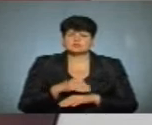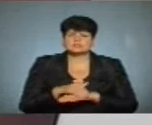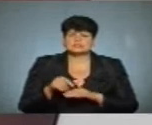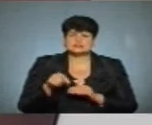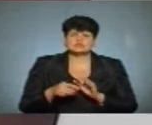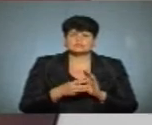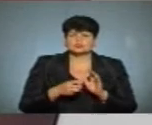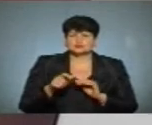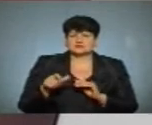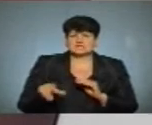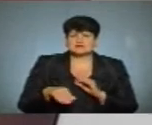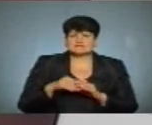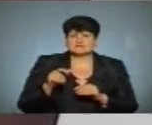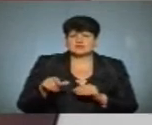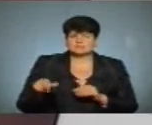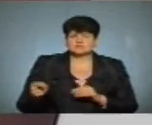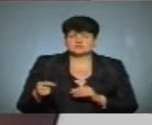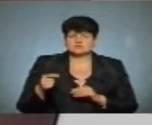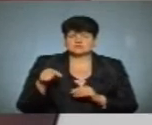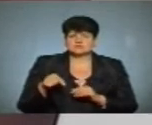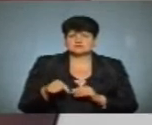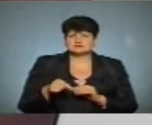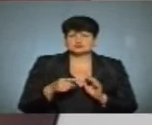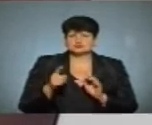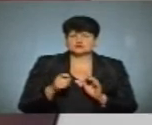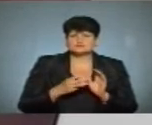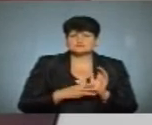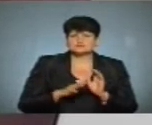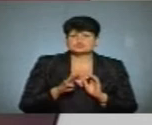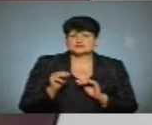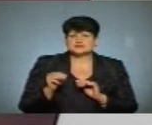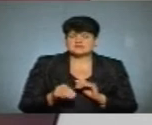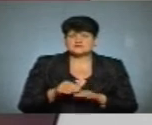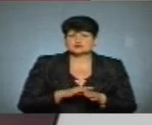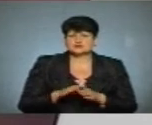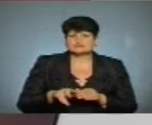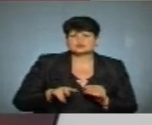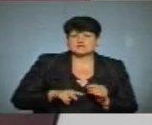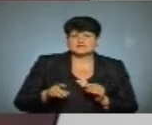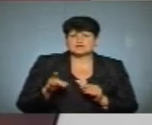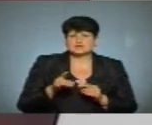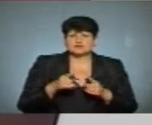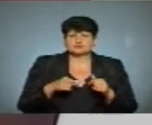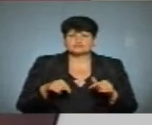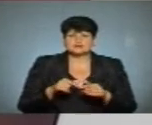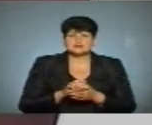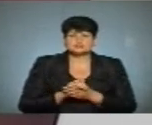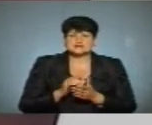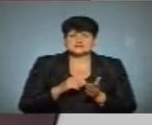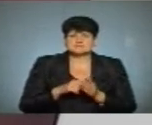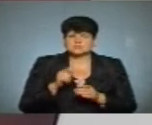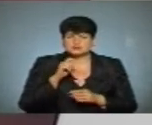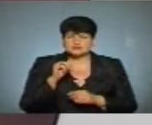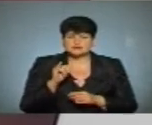1800 осіб. Виборців у Тернополі 184 тисячі. За словами виконавчого директора регіонального відділення Асоціації міст України Ігоря